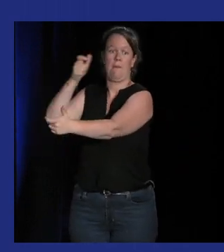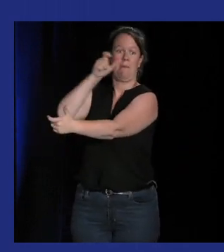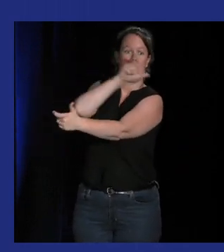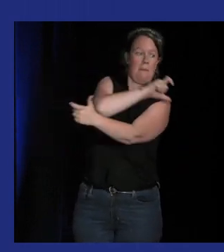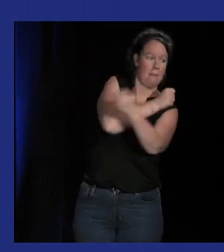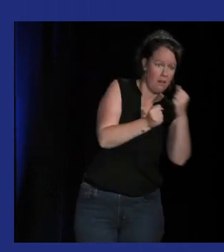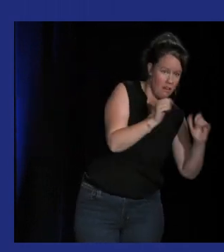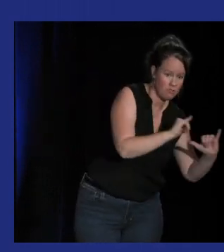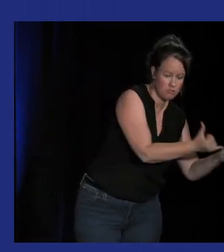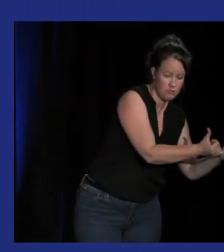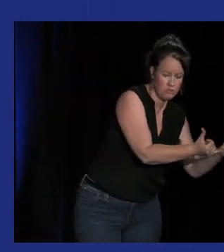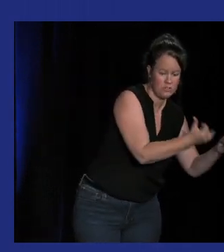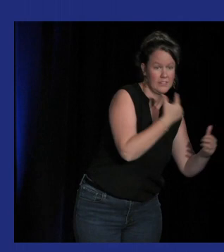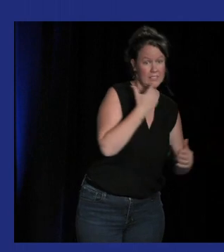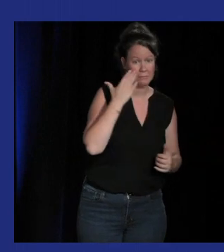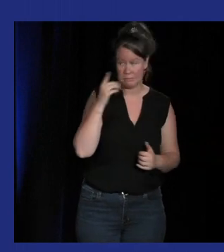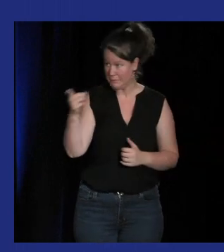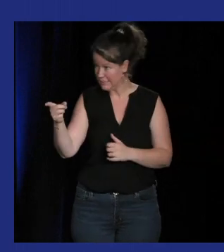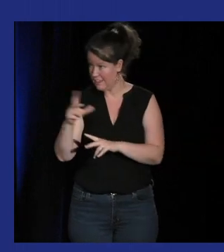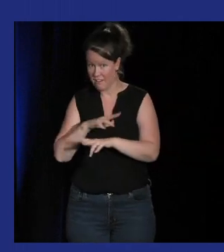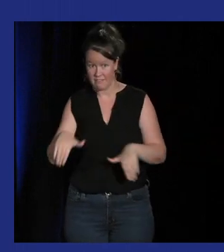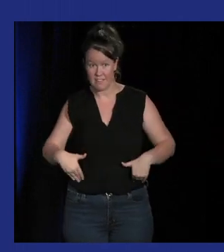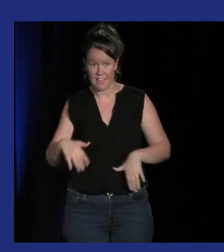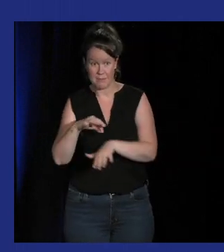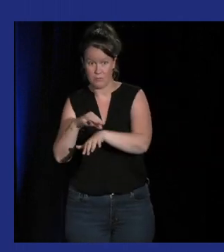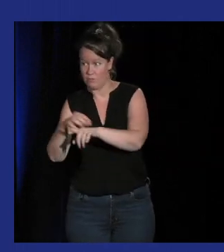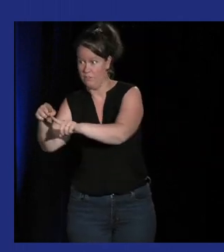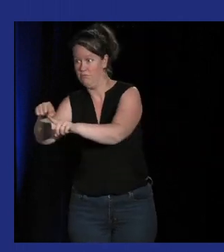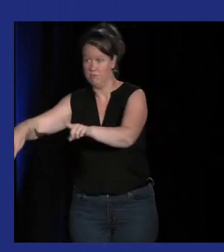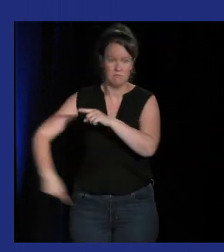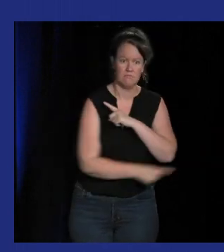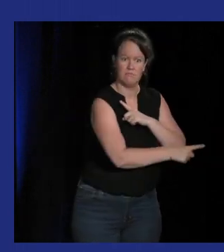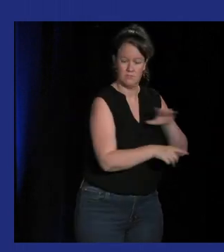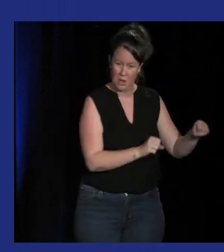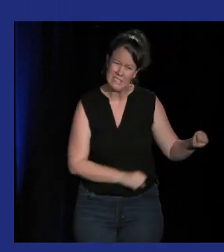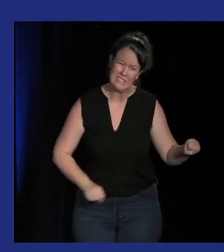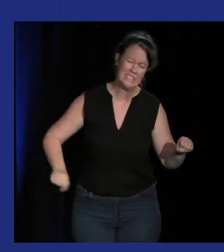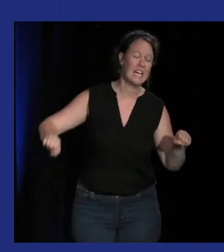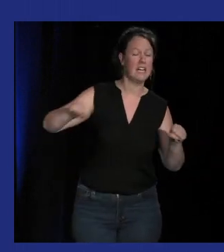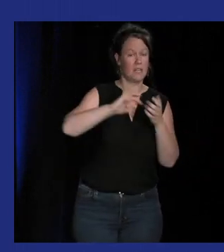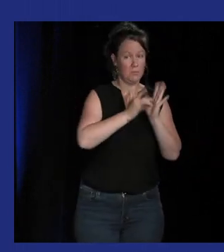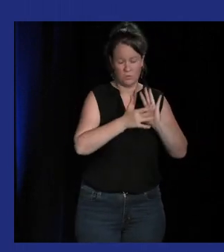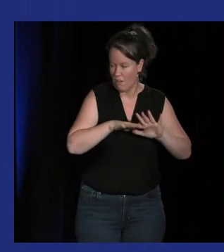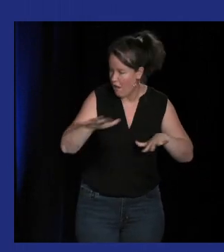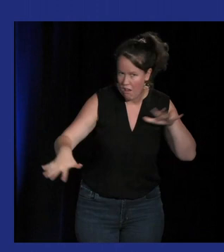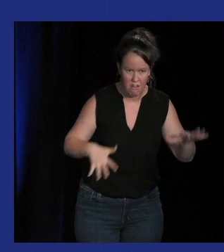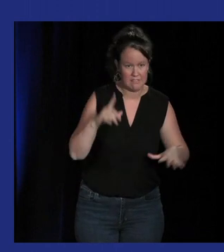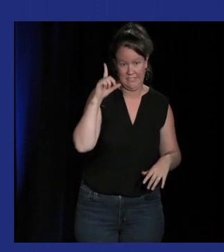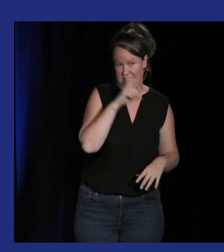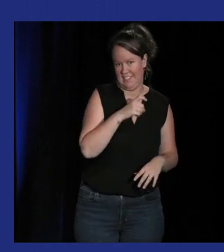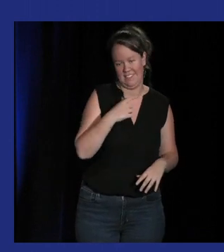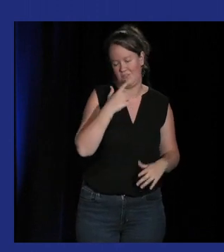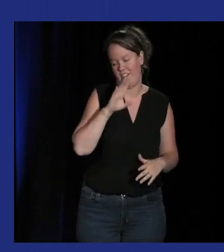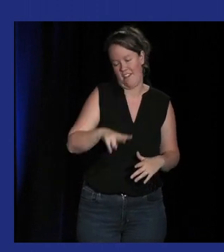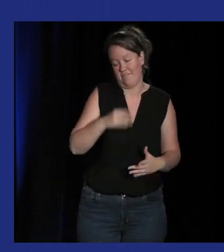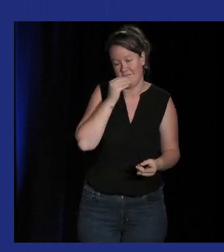il y aura quelqu'un dans l'équipe qui va galérer et qui va tout faire très très vite pour rattraper un peu le retard oui je pense